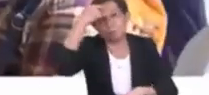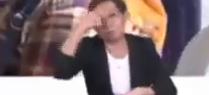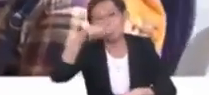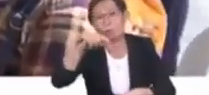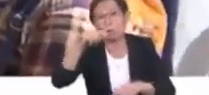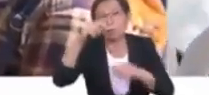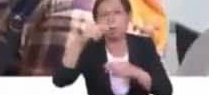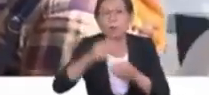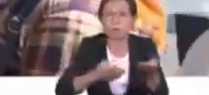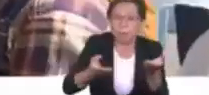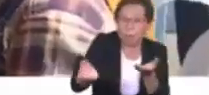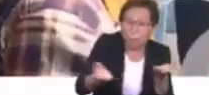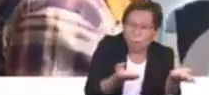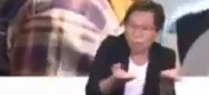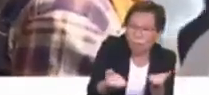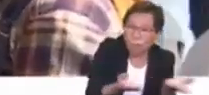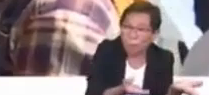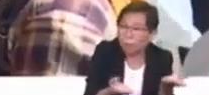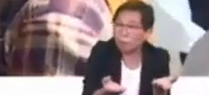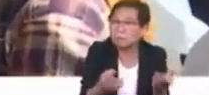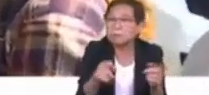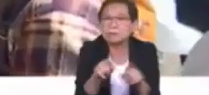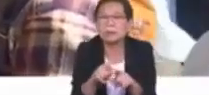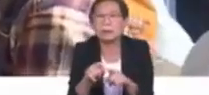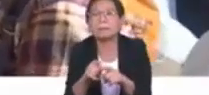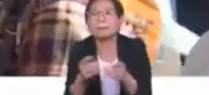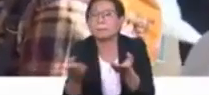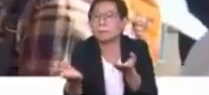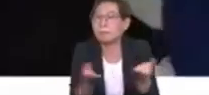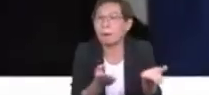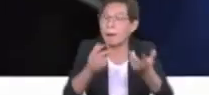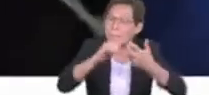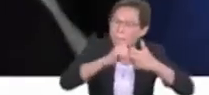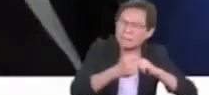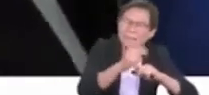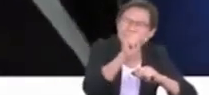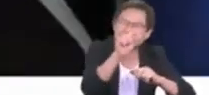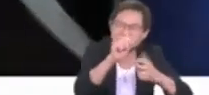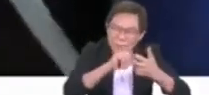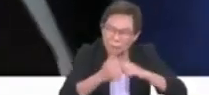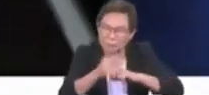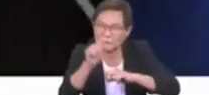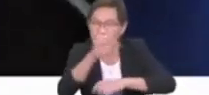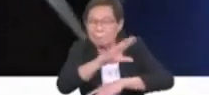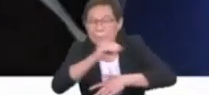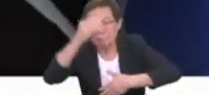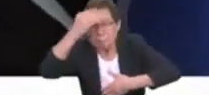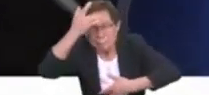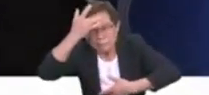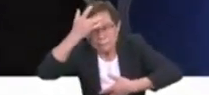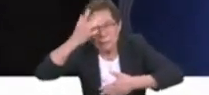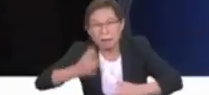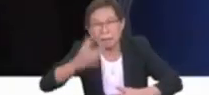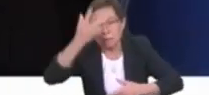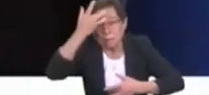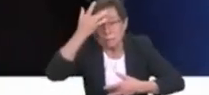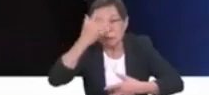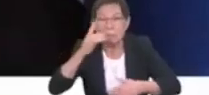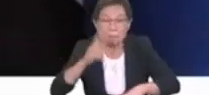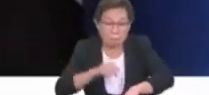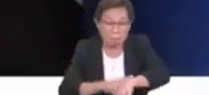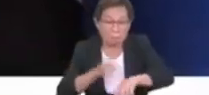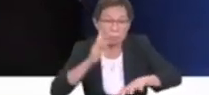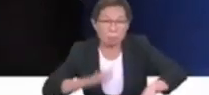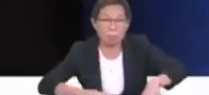apa tu, perkhidmatan yang kami berikan adalah seperti masalah ringan, lepas tu pesakit yang mengalami semasa